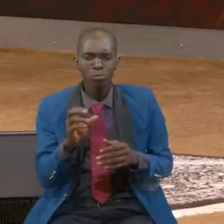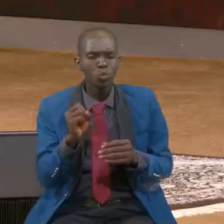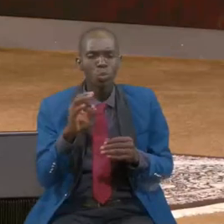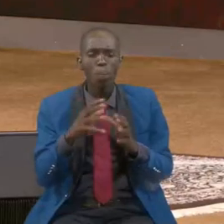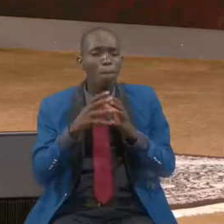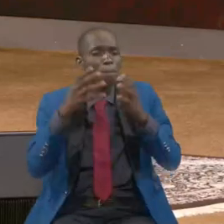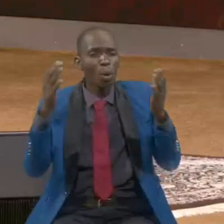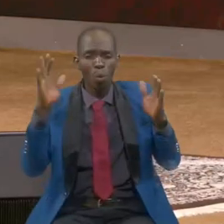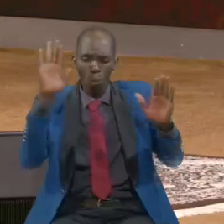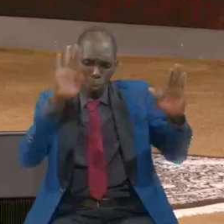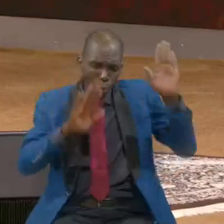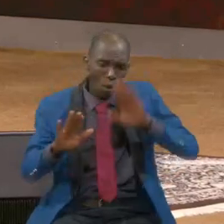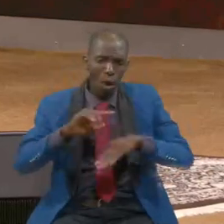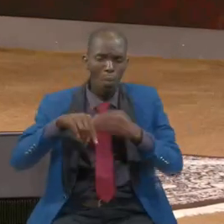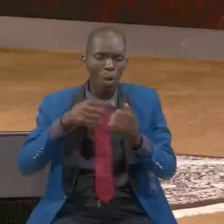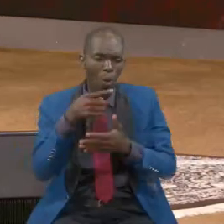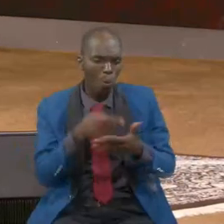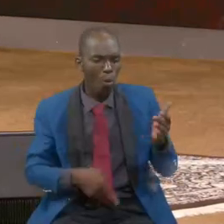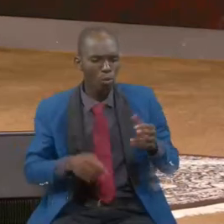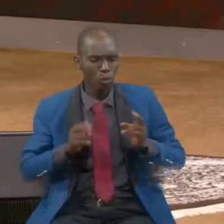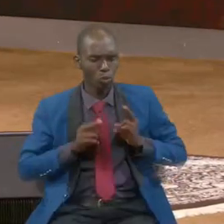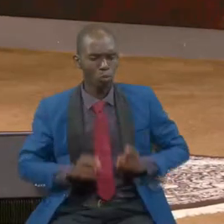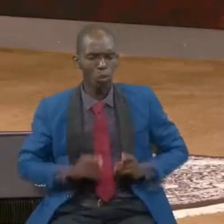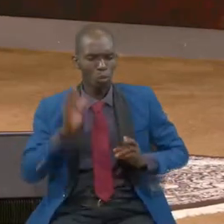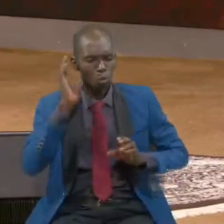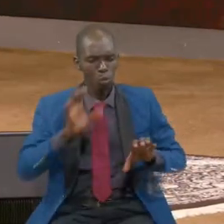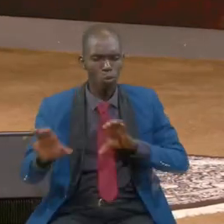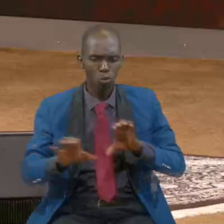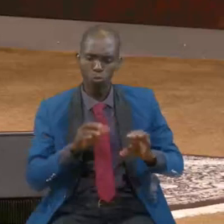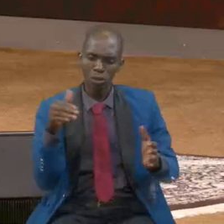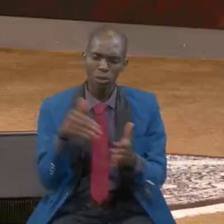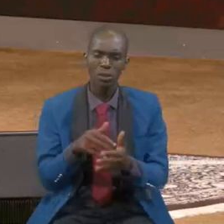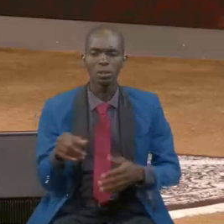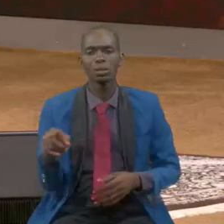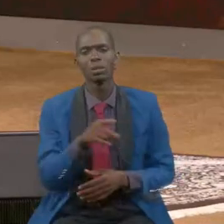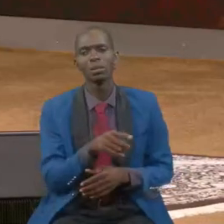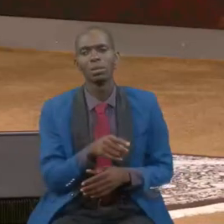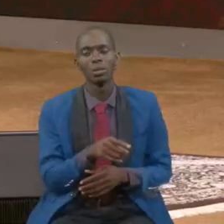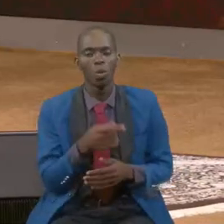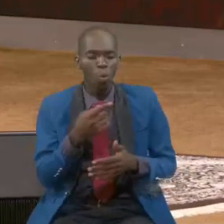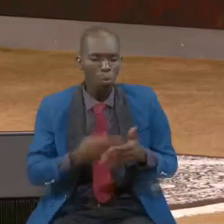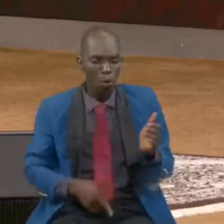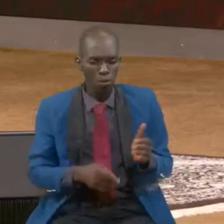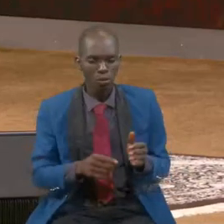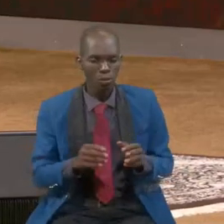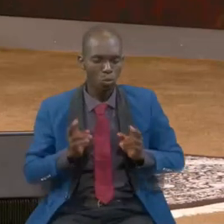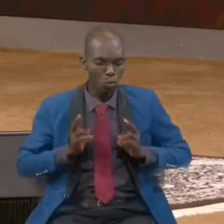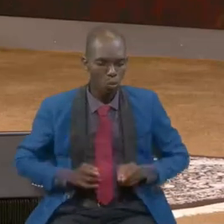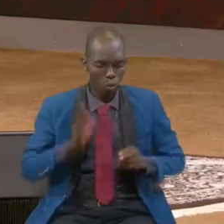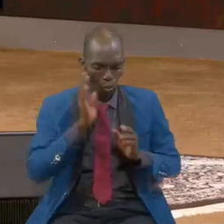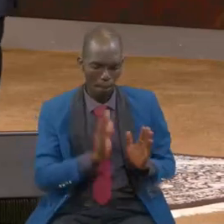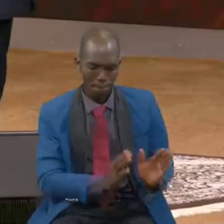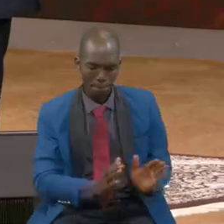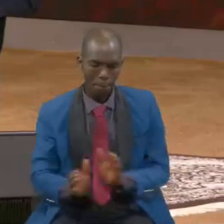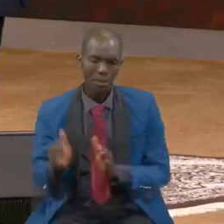s'inquiètent de ce que l'homme leur FA et ce que l'homme euh planifierait contre